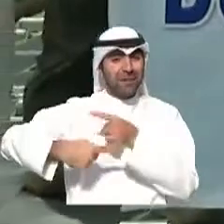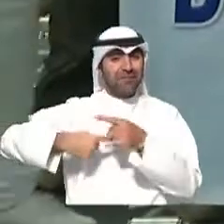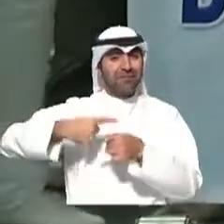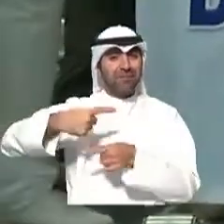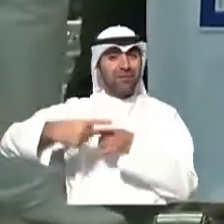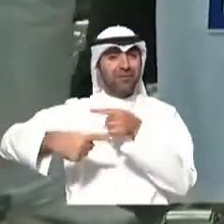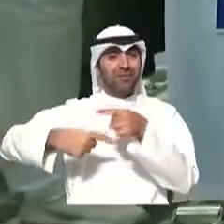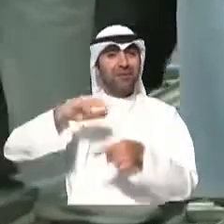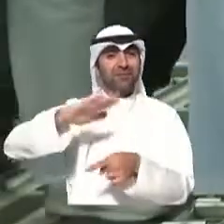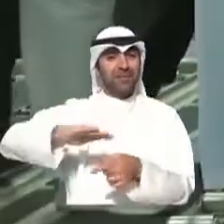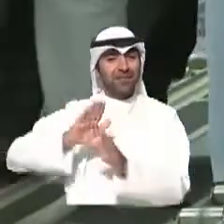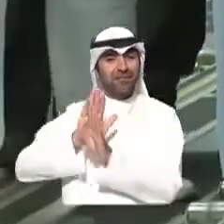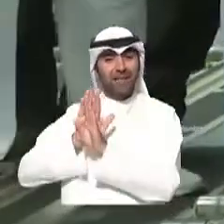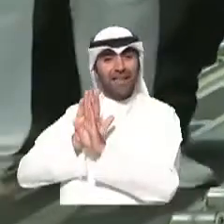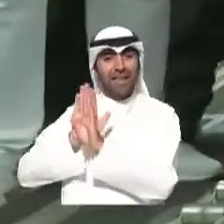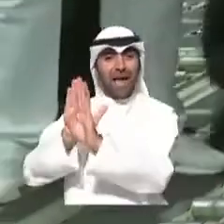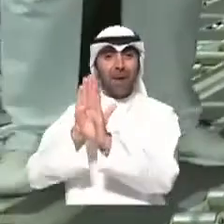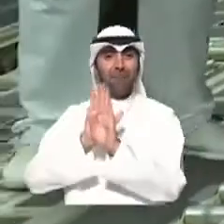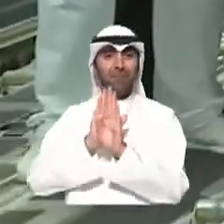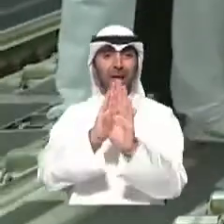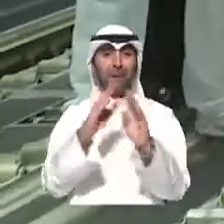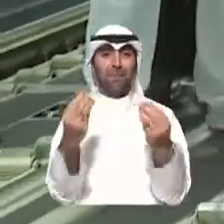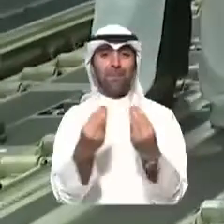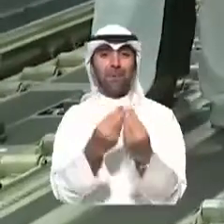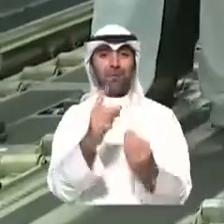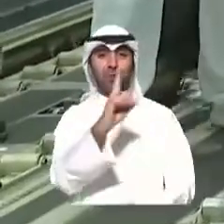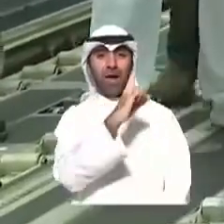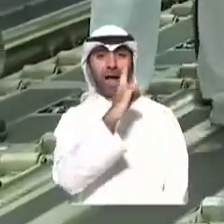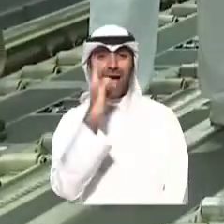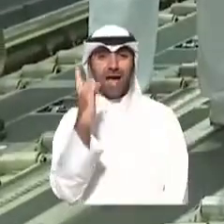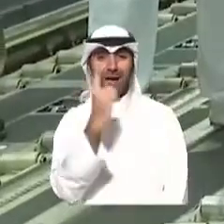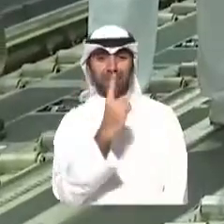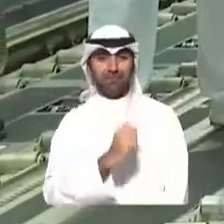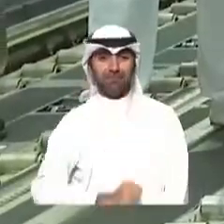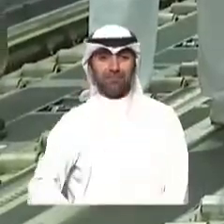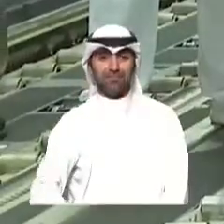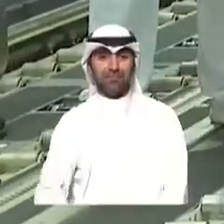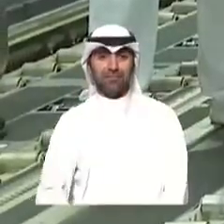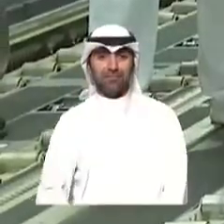إهداءات الشعب الكويتي إلى الأصدقاء في الهند. نواف شراكي، تلفزيون دولة الكويت.